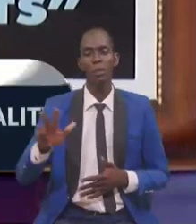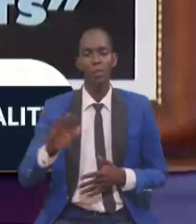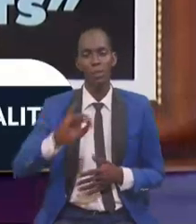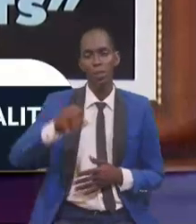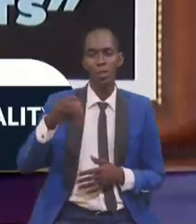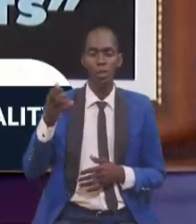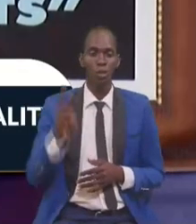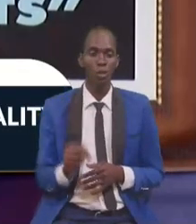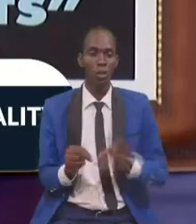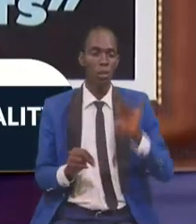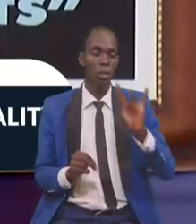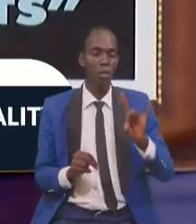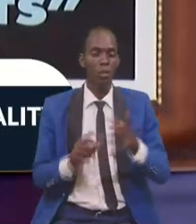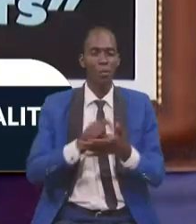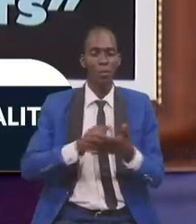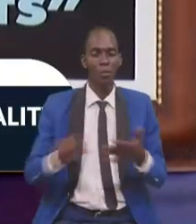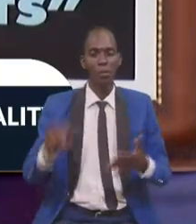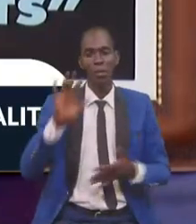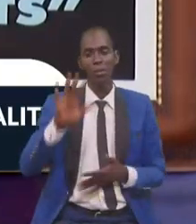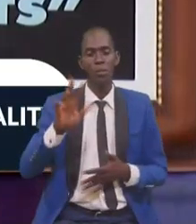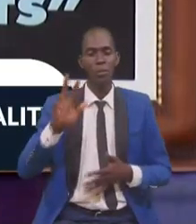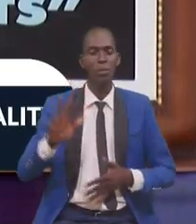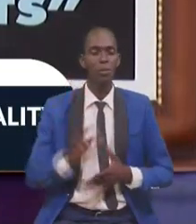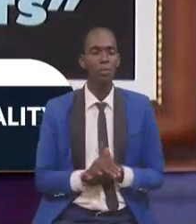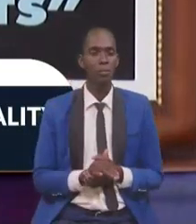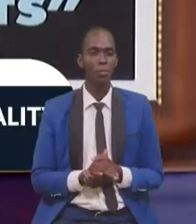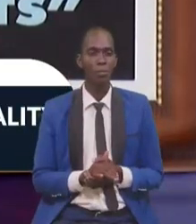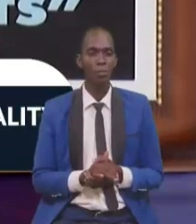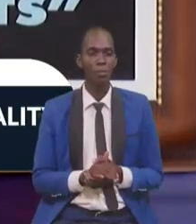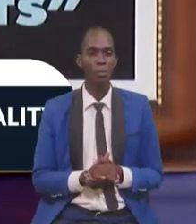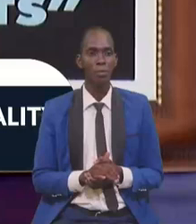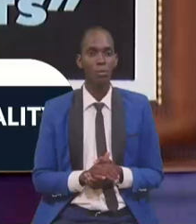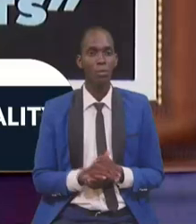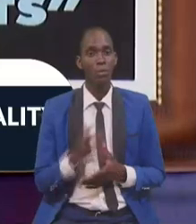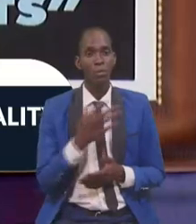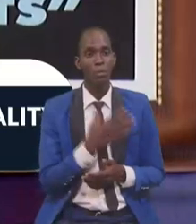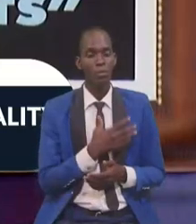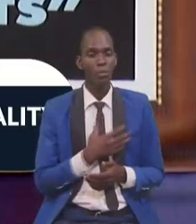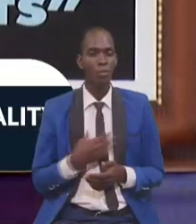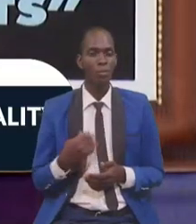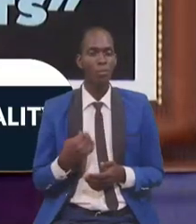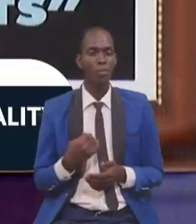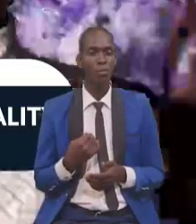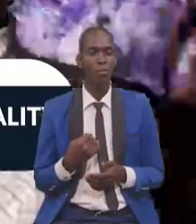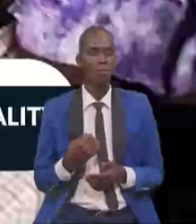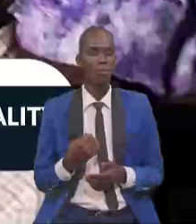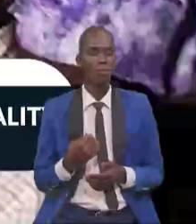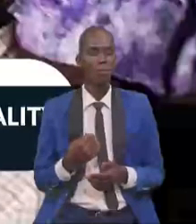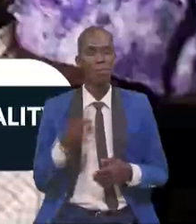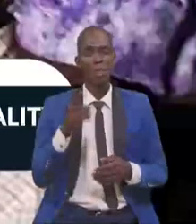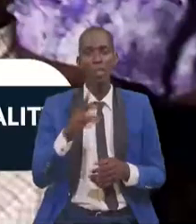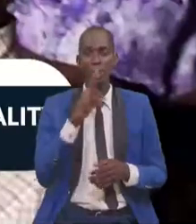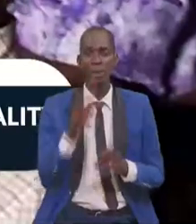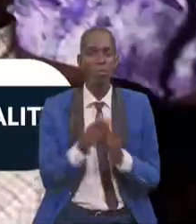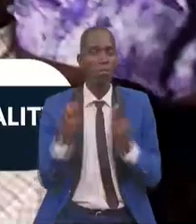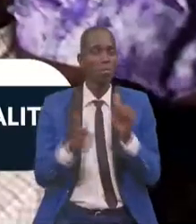verset 53. Jean 8, verset 53. Es-tu plus grand